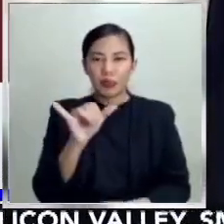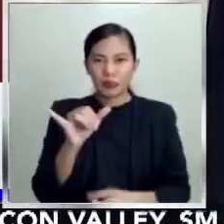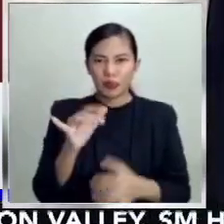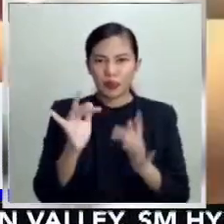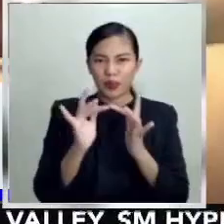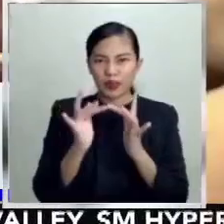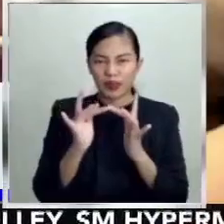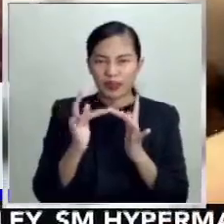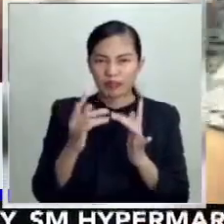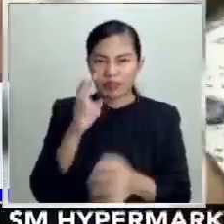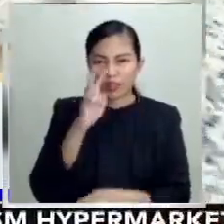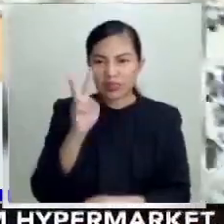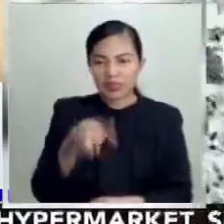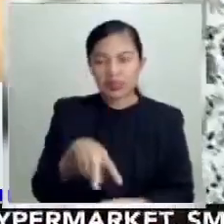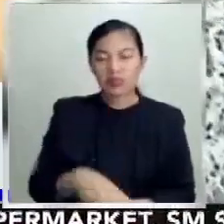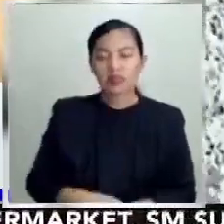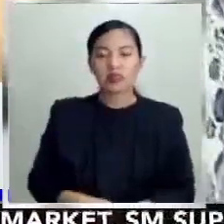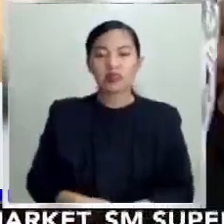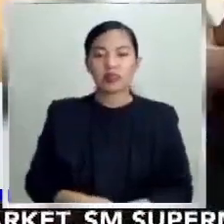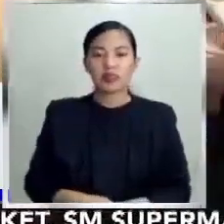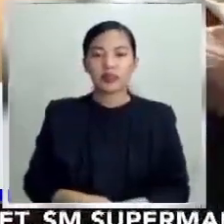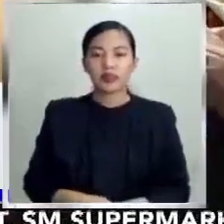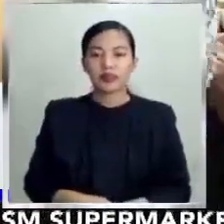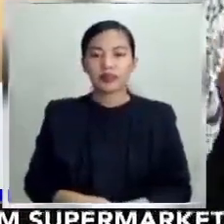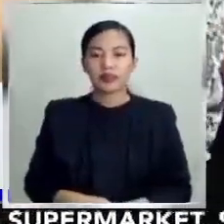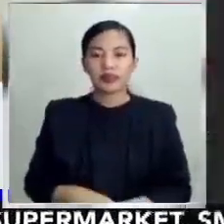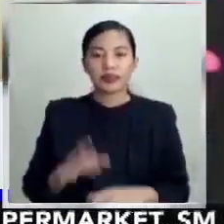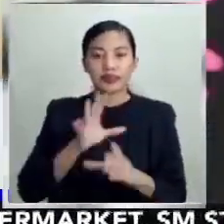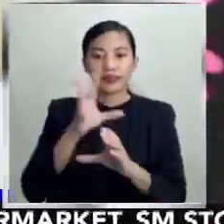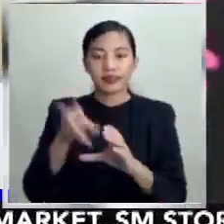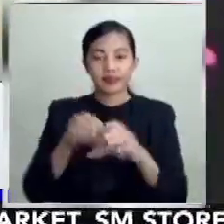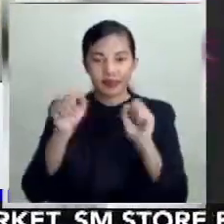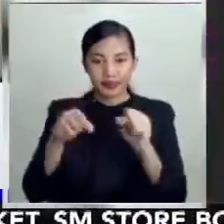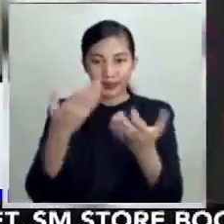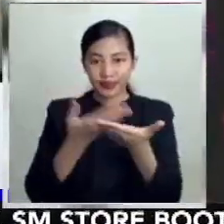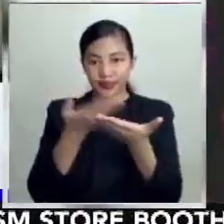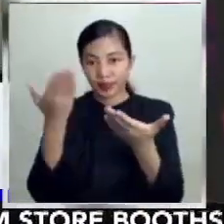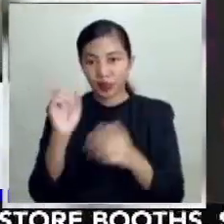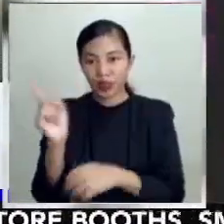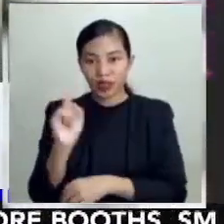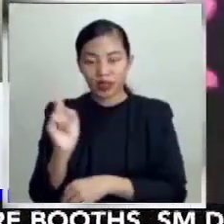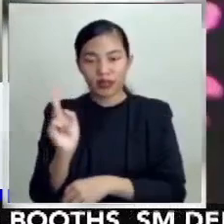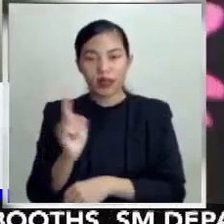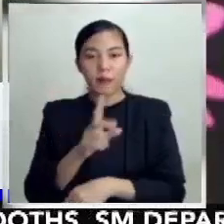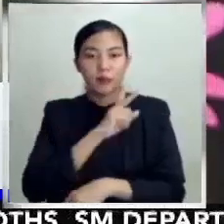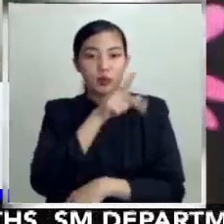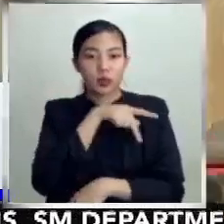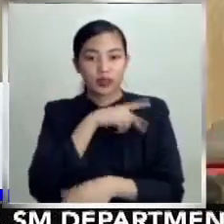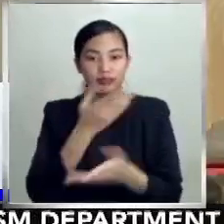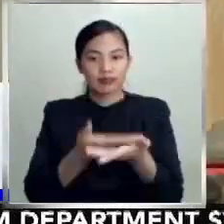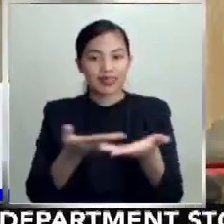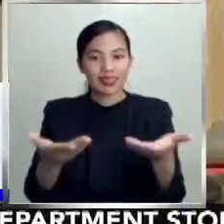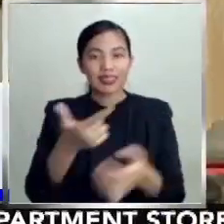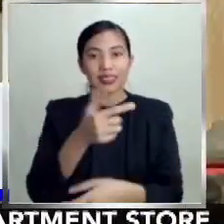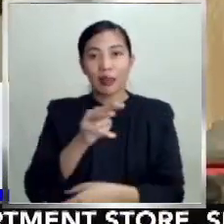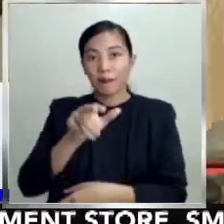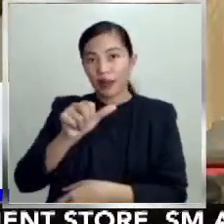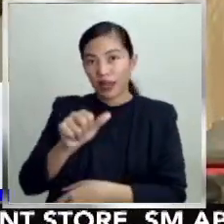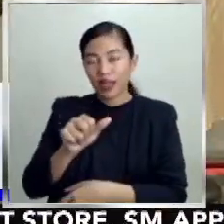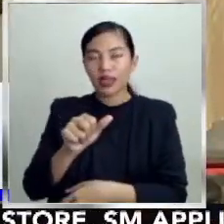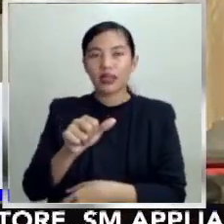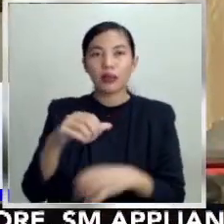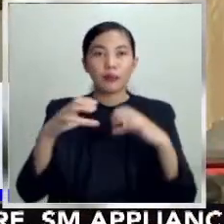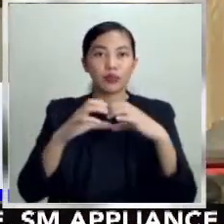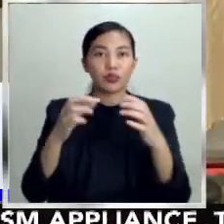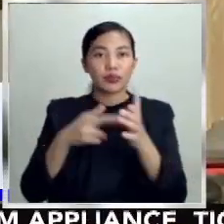nakikita. Kabilang sa mga mabibili sa Ukay-Ukay ang mga personal items ng mga GMA Kapuso Ambassadors na sina Carla